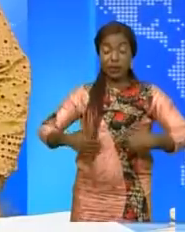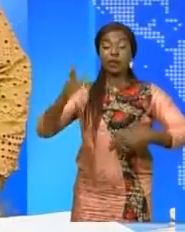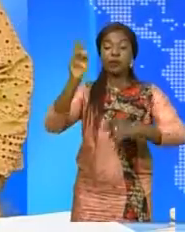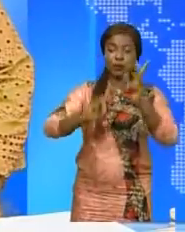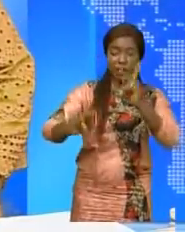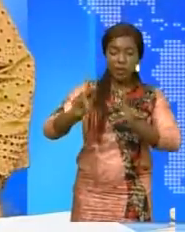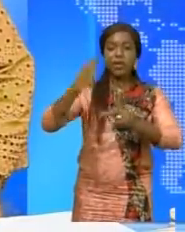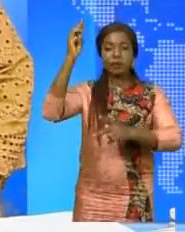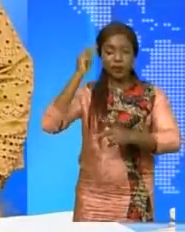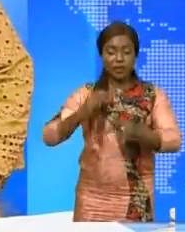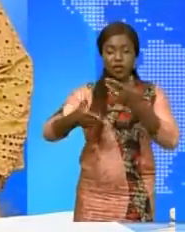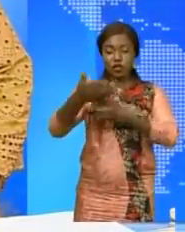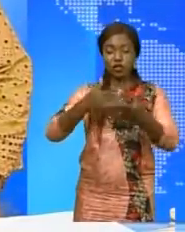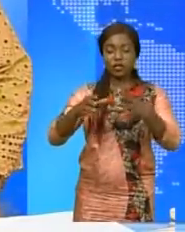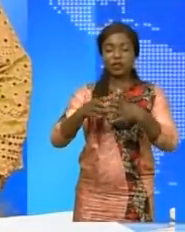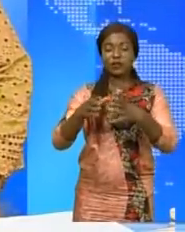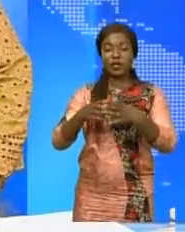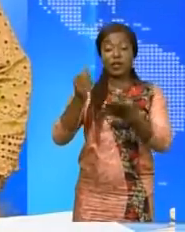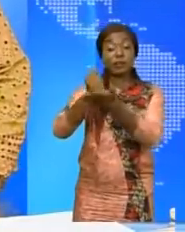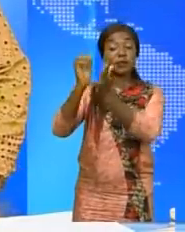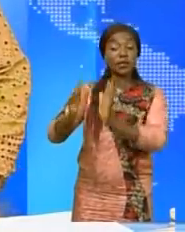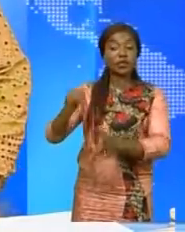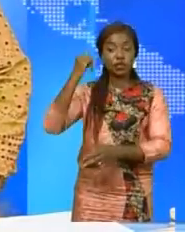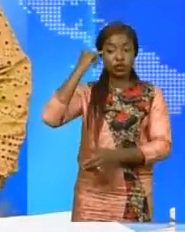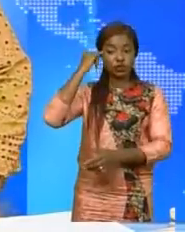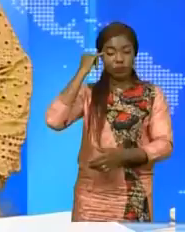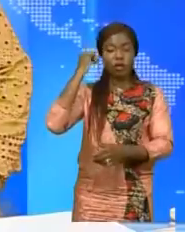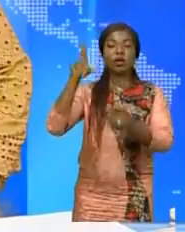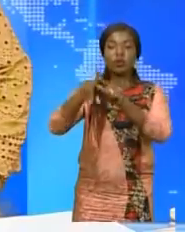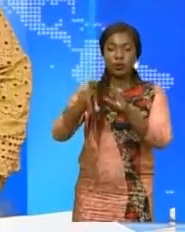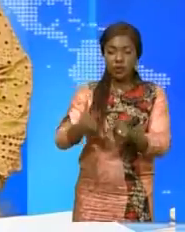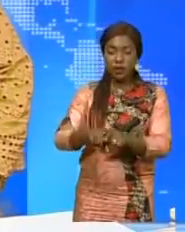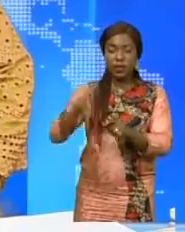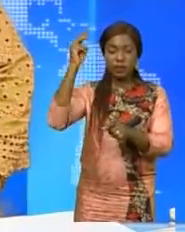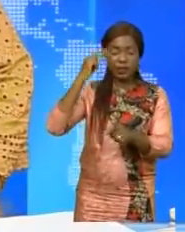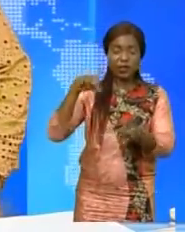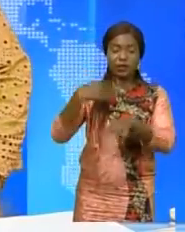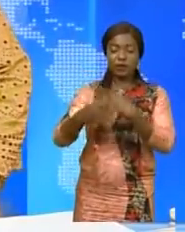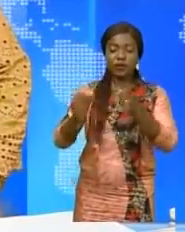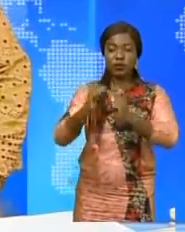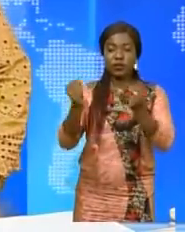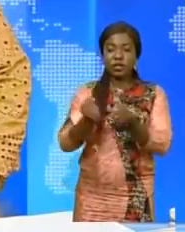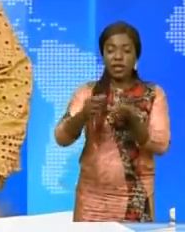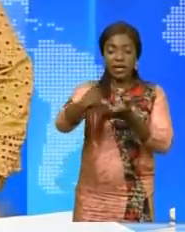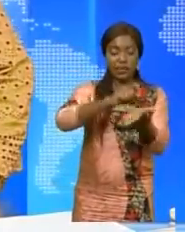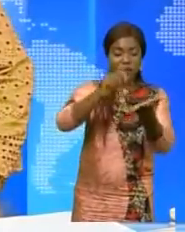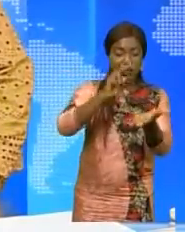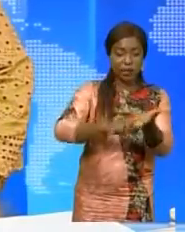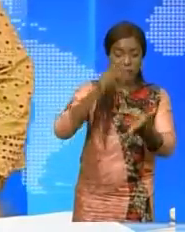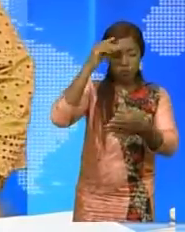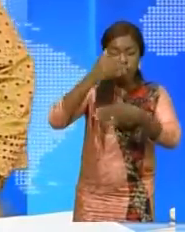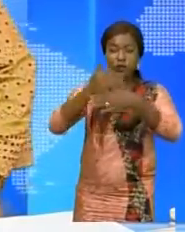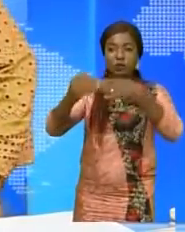a échangé avec le diplomate chinois et le ministre affaires sociales a signé un protocole d'accord pour la construction